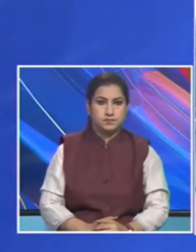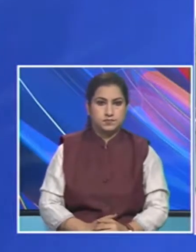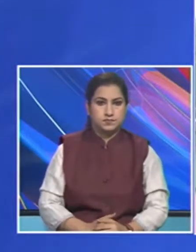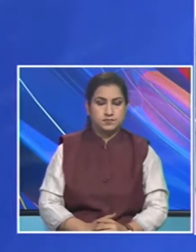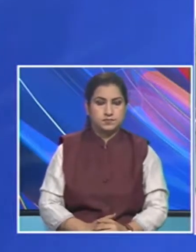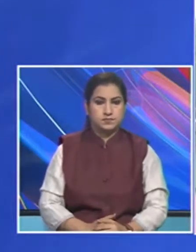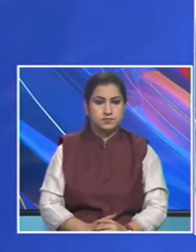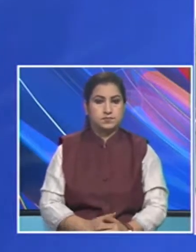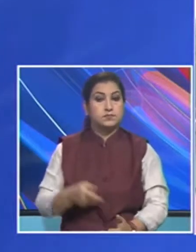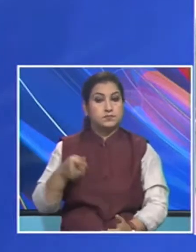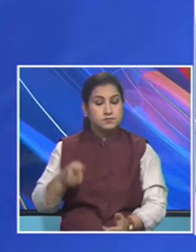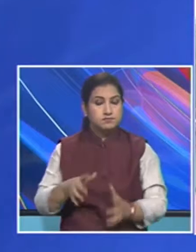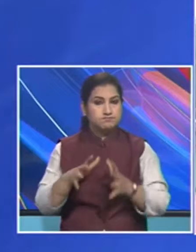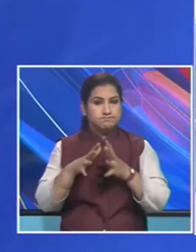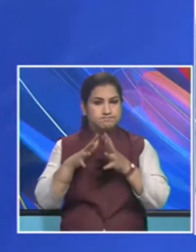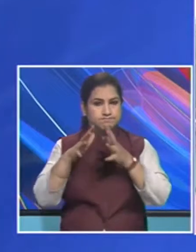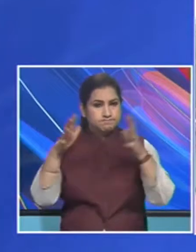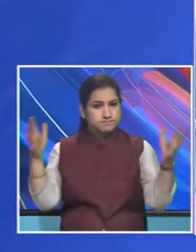विशाल